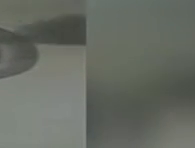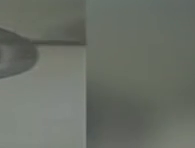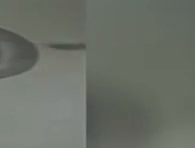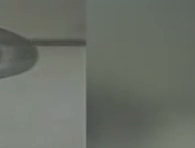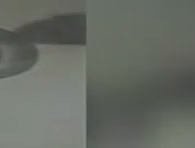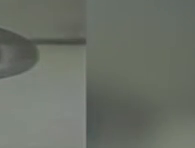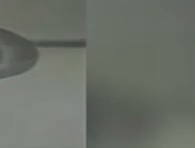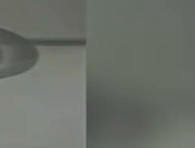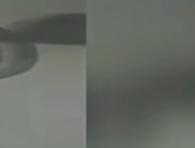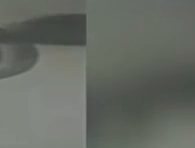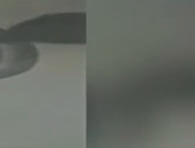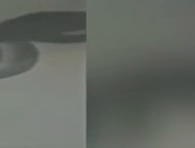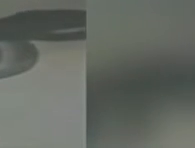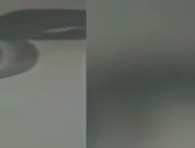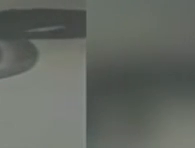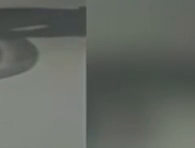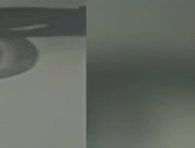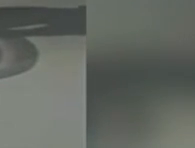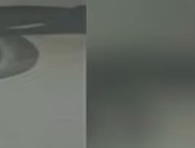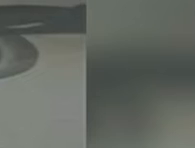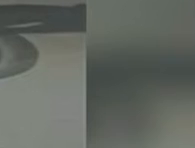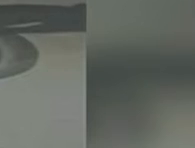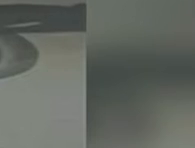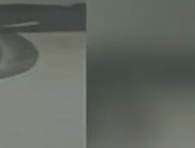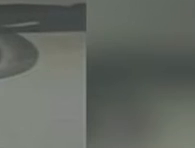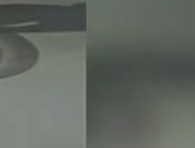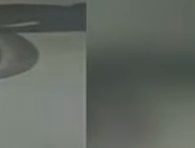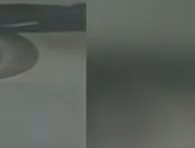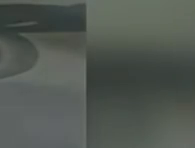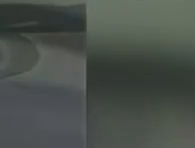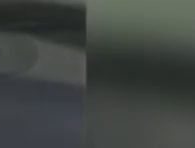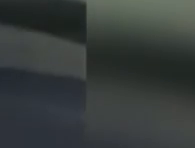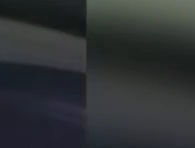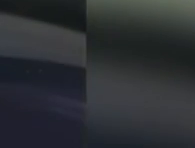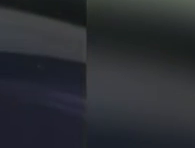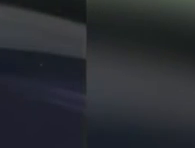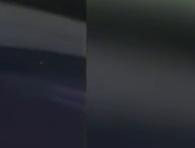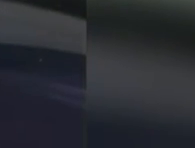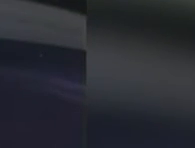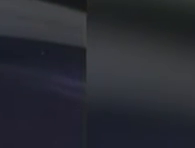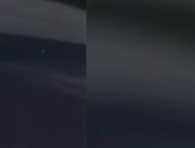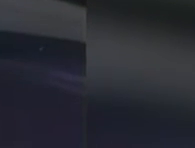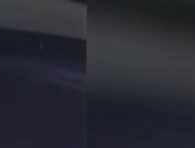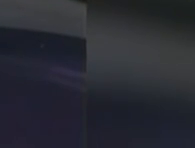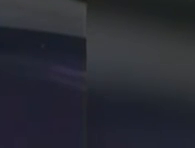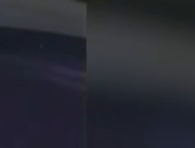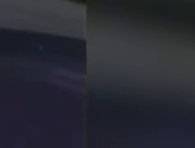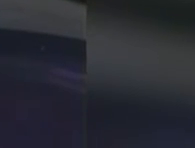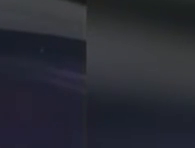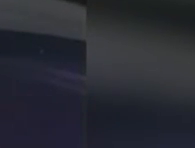Бурый газ – очень ядовитое вещество. Противоядием от него является вода, в которой он легко